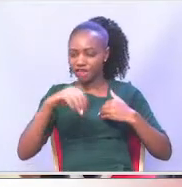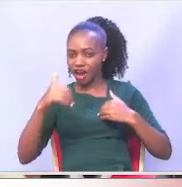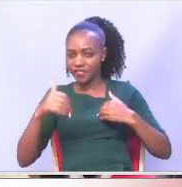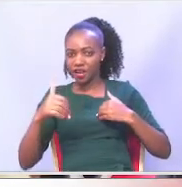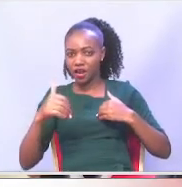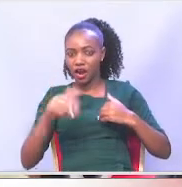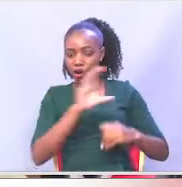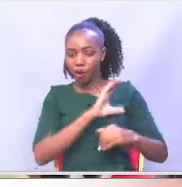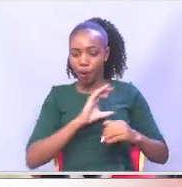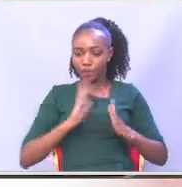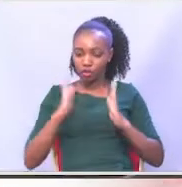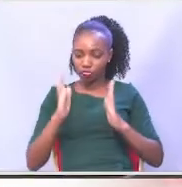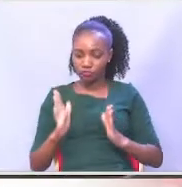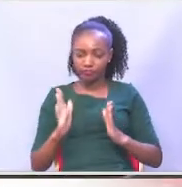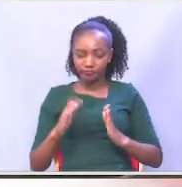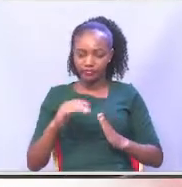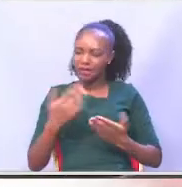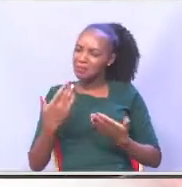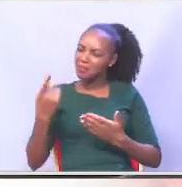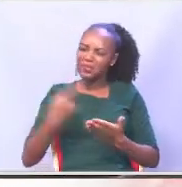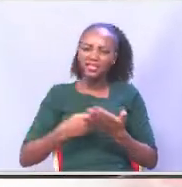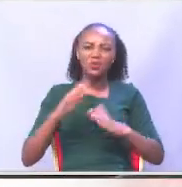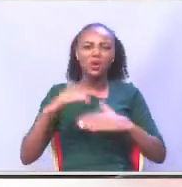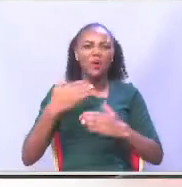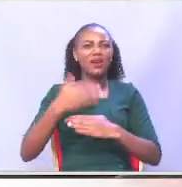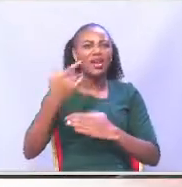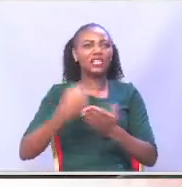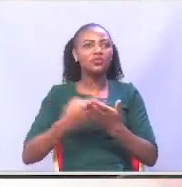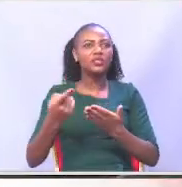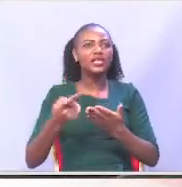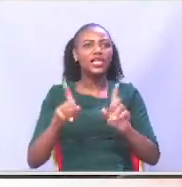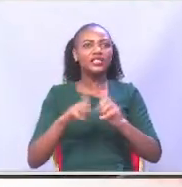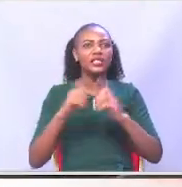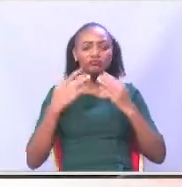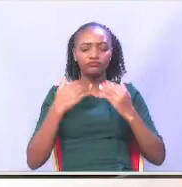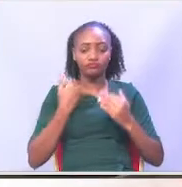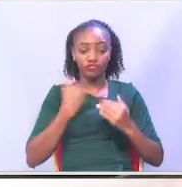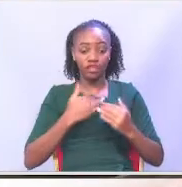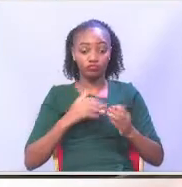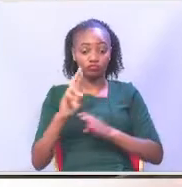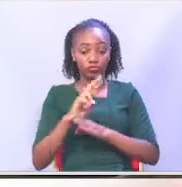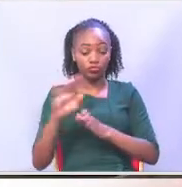to hand over. Na ningependa kwanza kuchukua nafasi hii